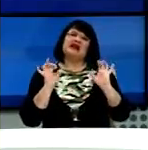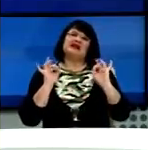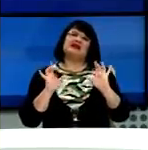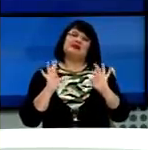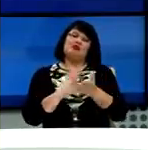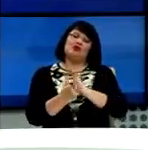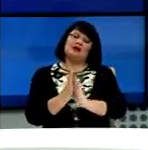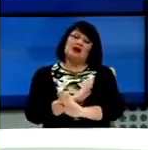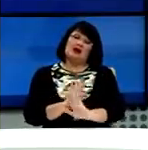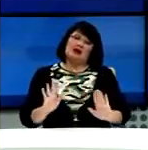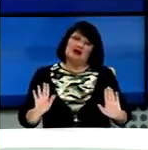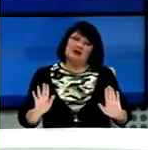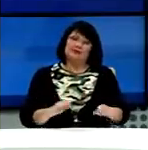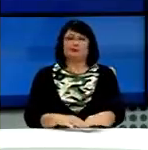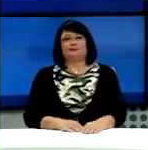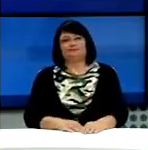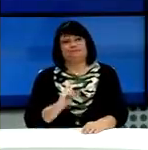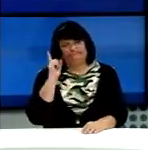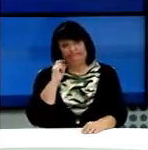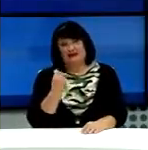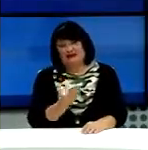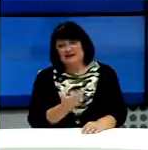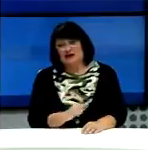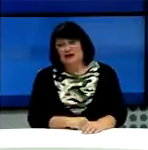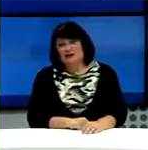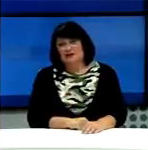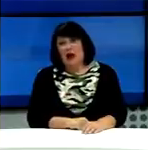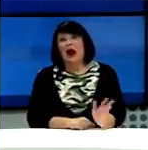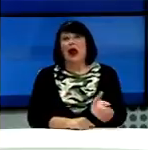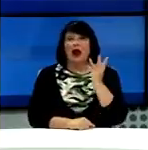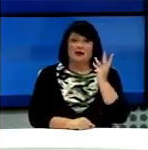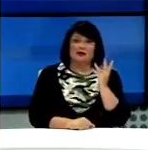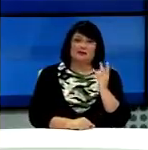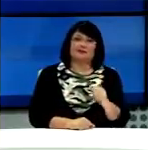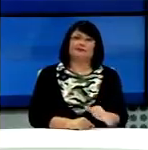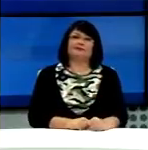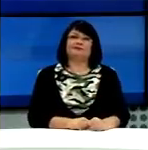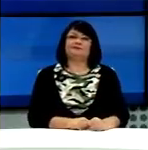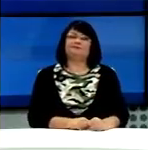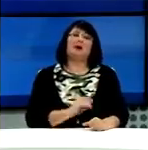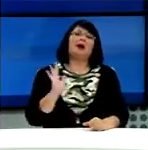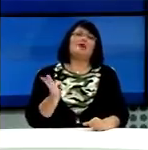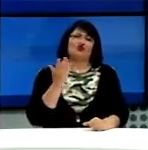τίποτα. Ξέρετε κάτι? Αν υπάρξει και κανένας ο οποίος